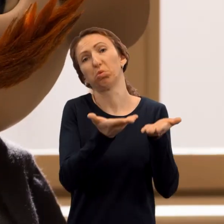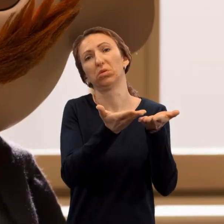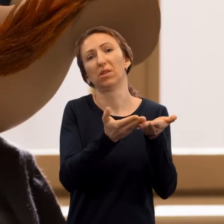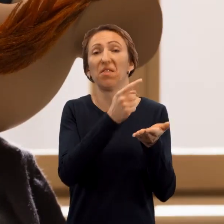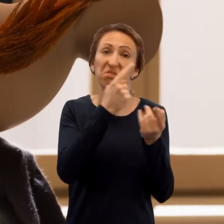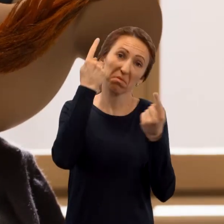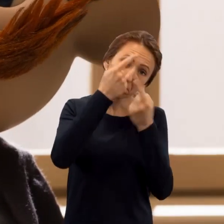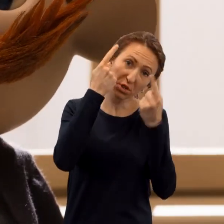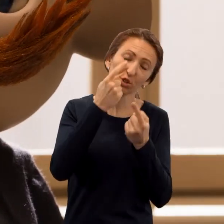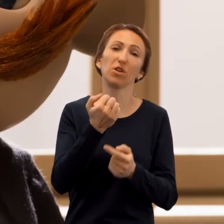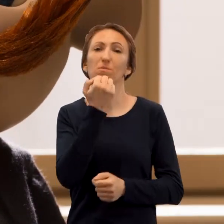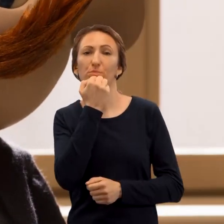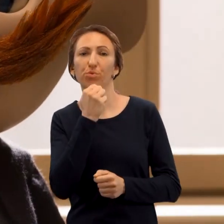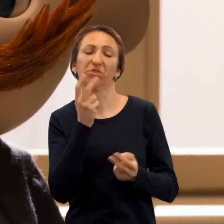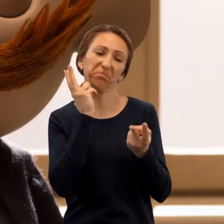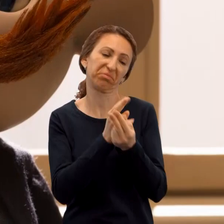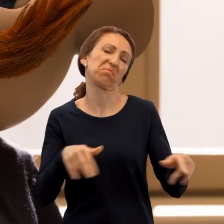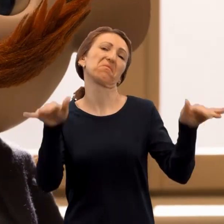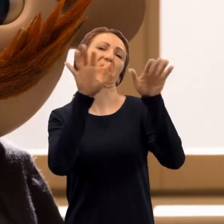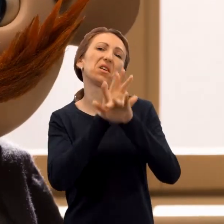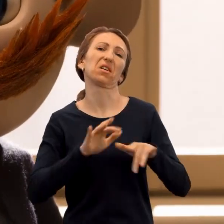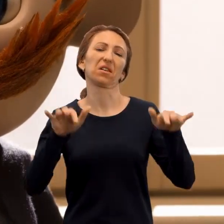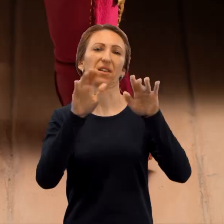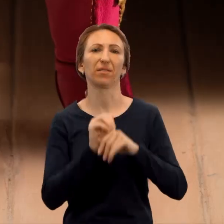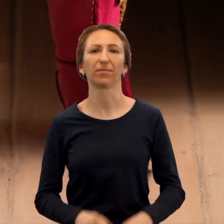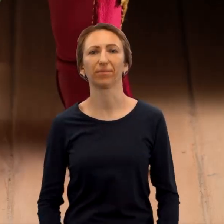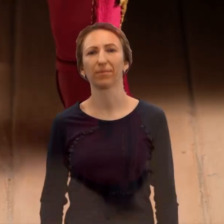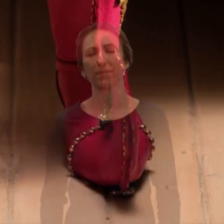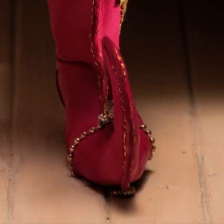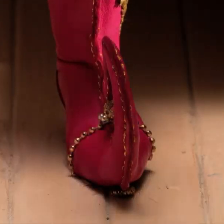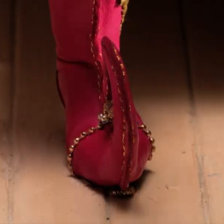Wypróbuj, tylko uważaj, mają wielką czarodziejską moc.